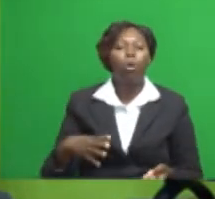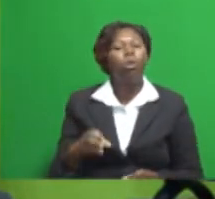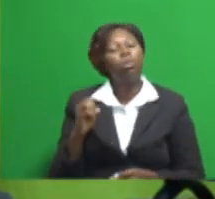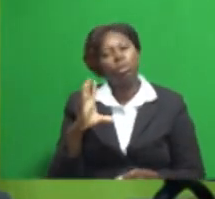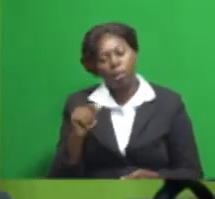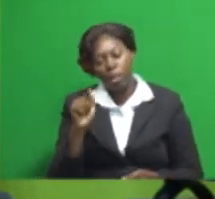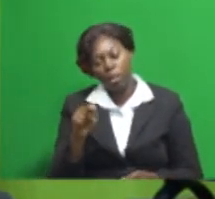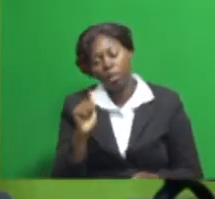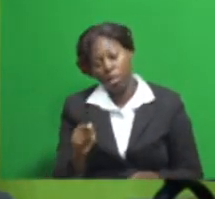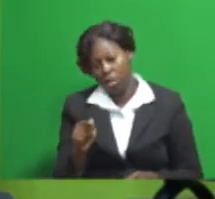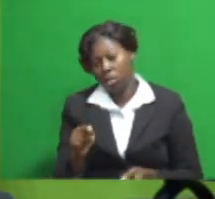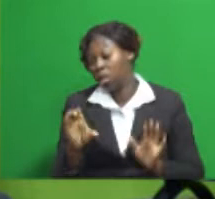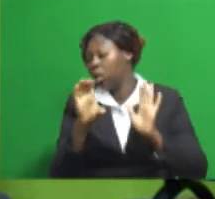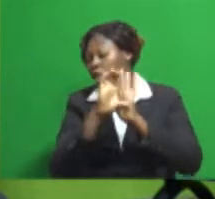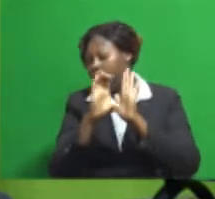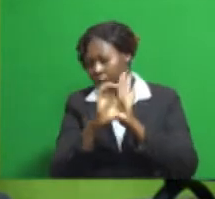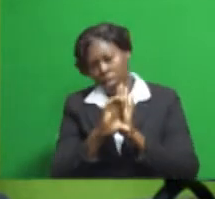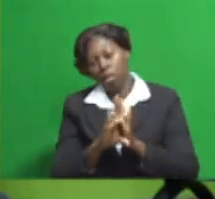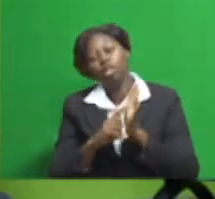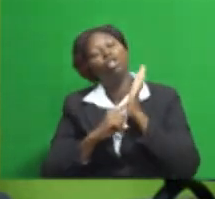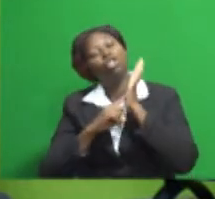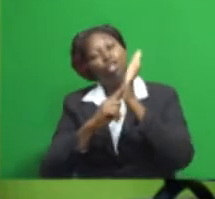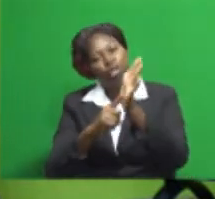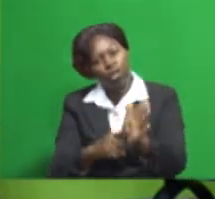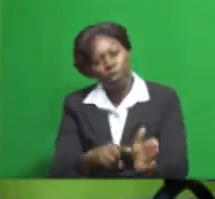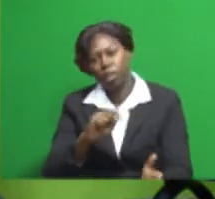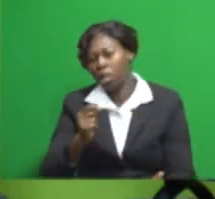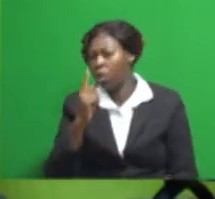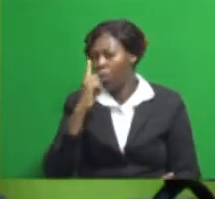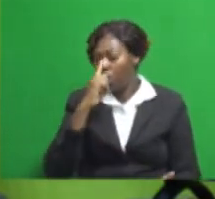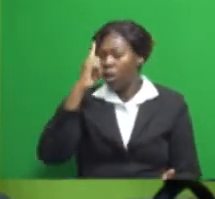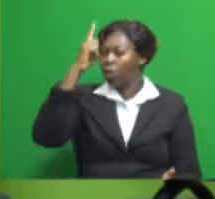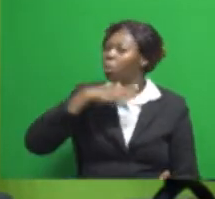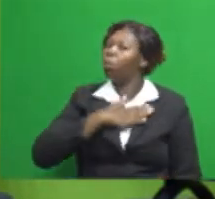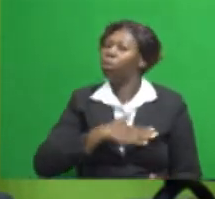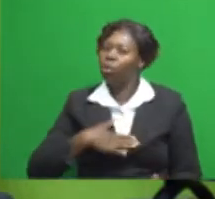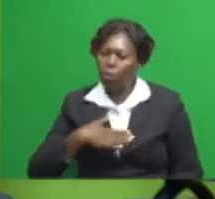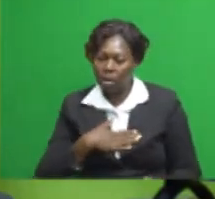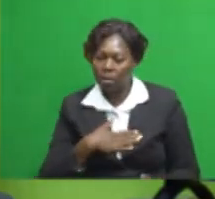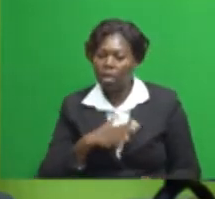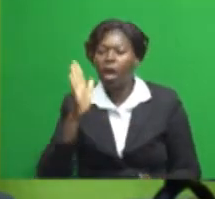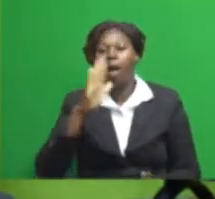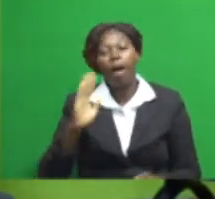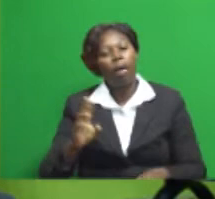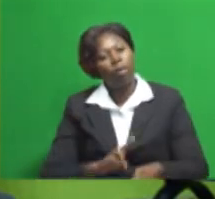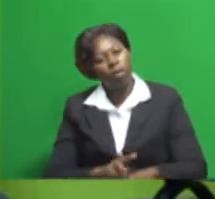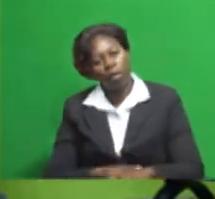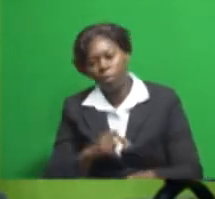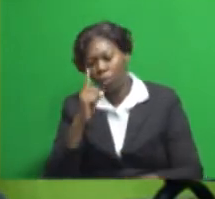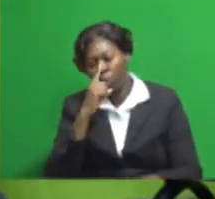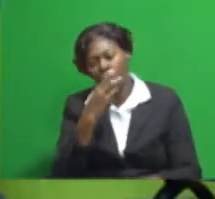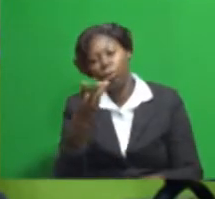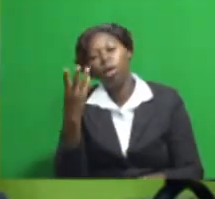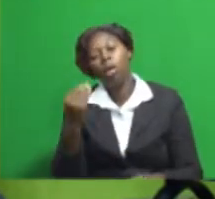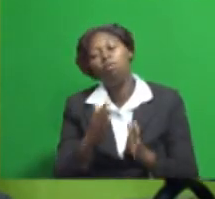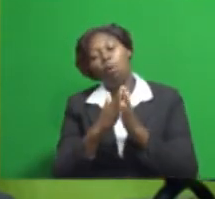vateerika dzinoratidza pachena kuti mwari achidake. Mamwe masituations atinoita kunge tambunyikidzwa takamanikidzikaya. Mwari